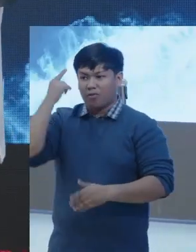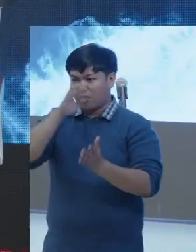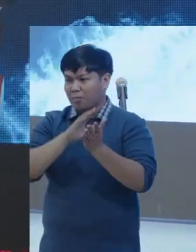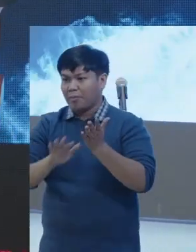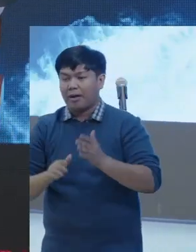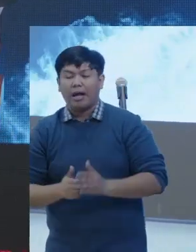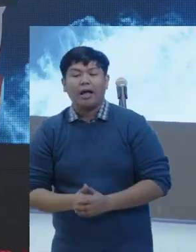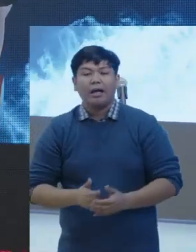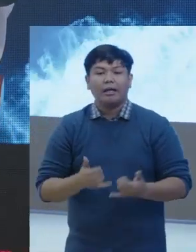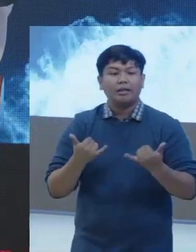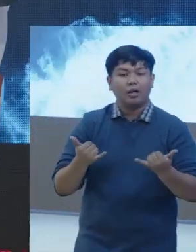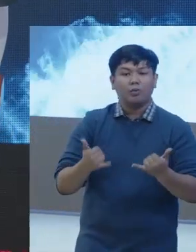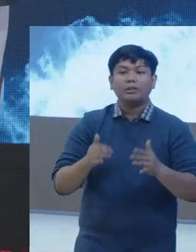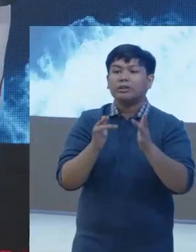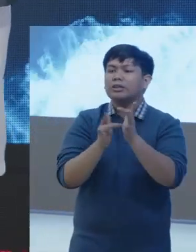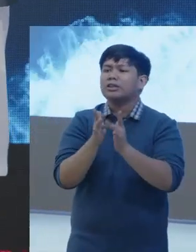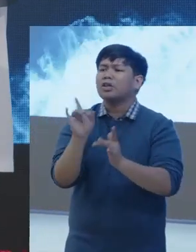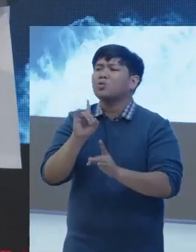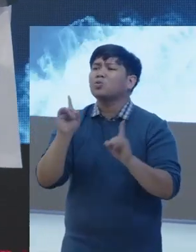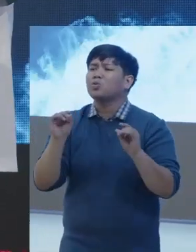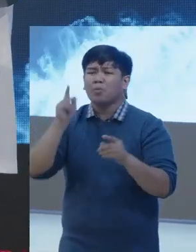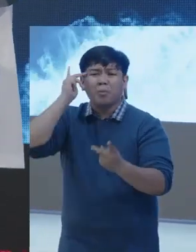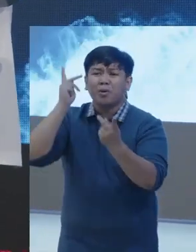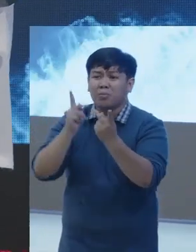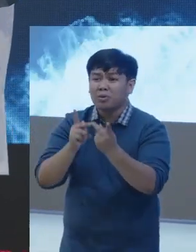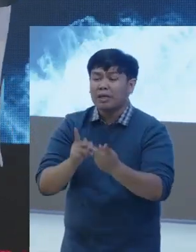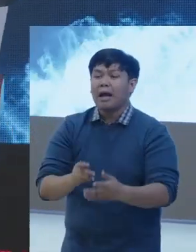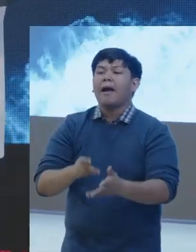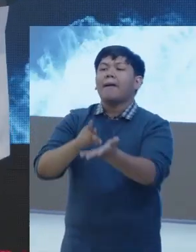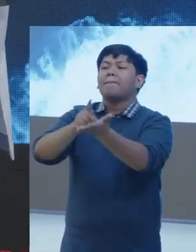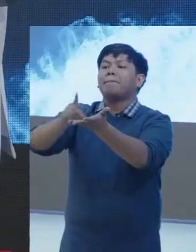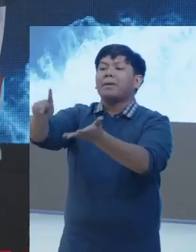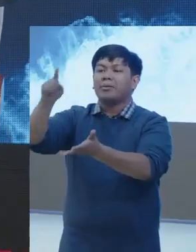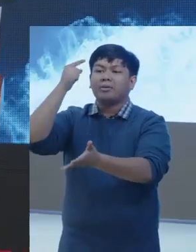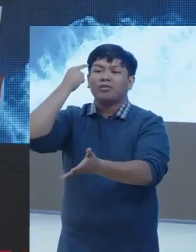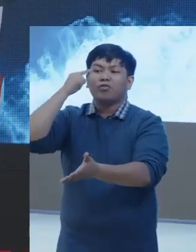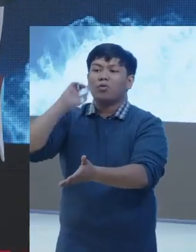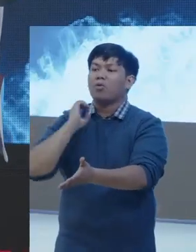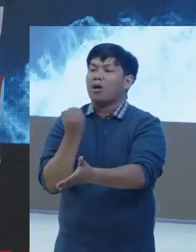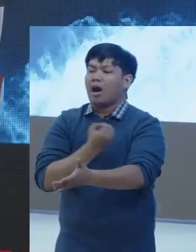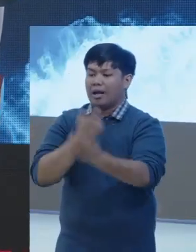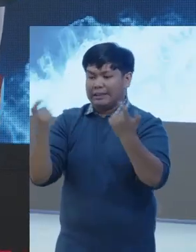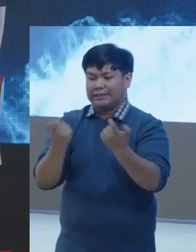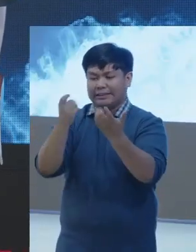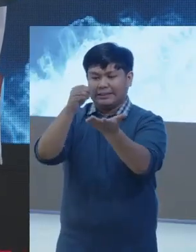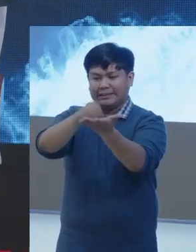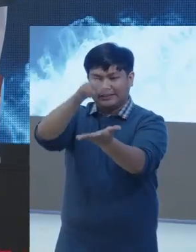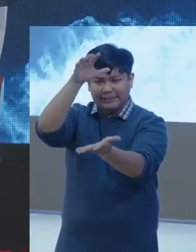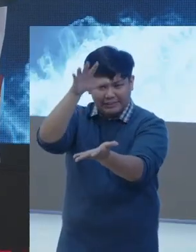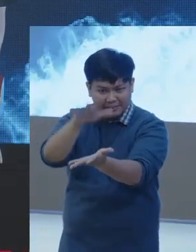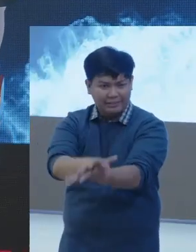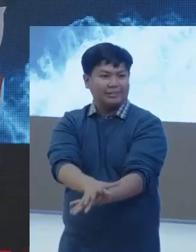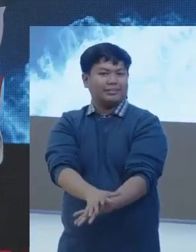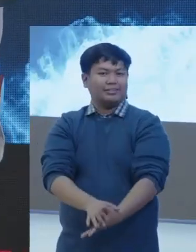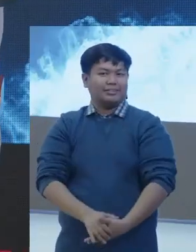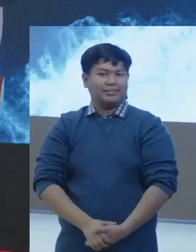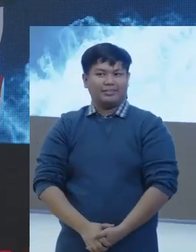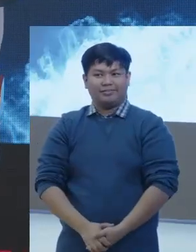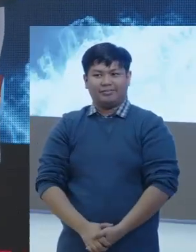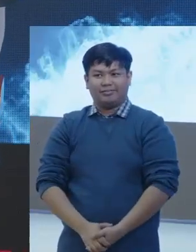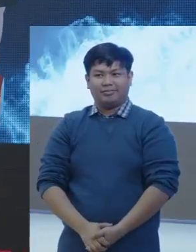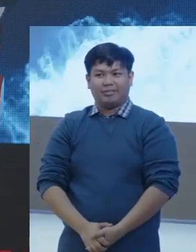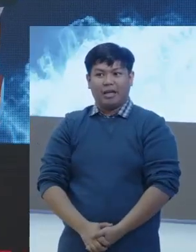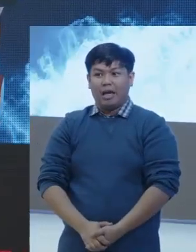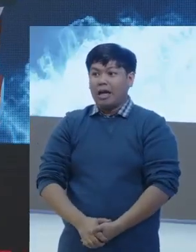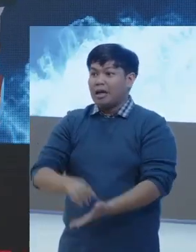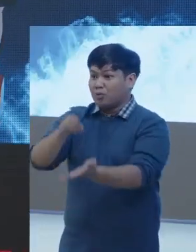bayad sala. Pambayad sa ating sala, mga kapatid. He was put forward